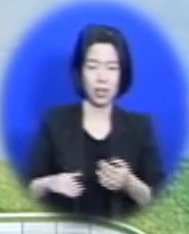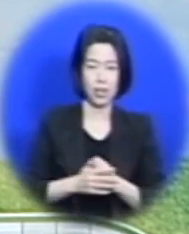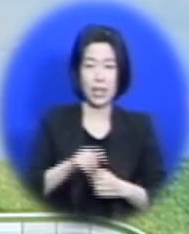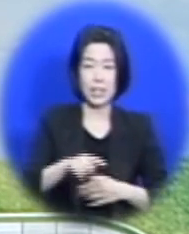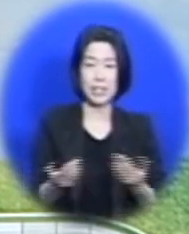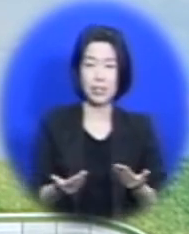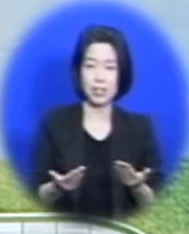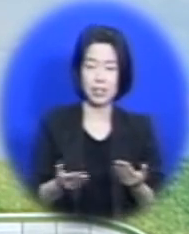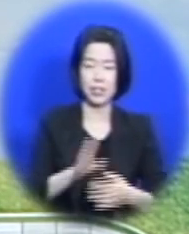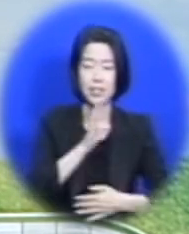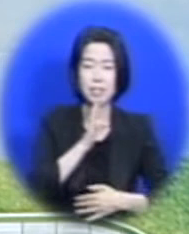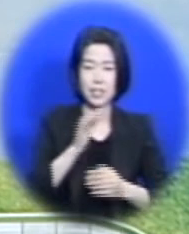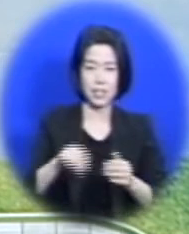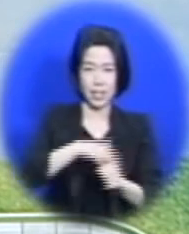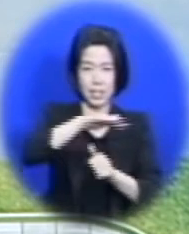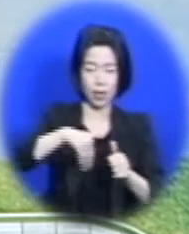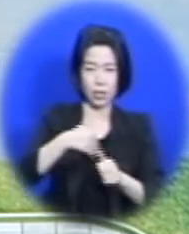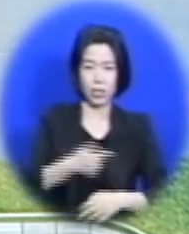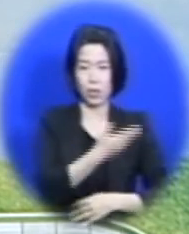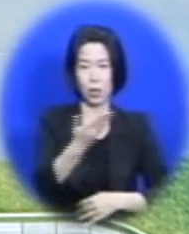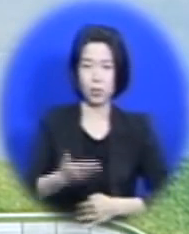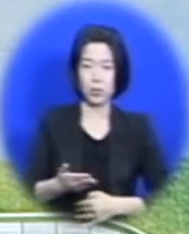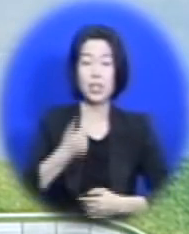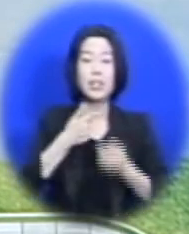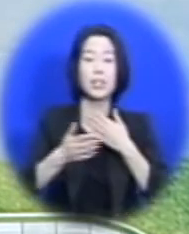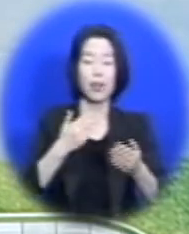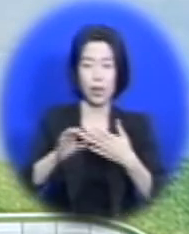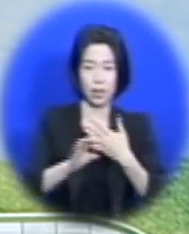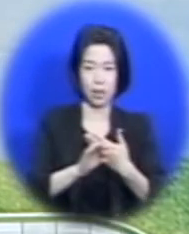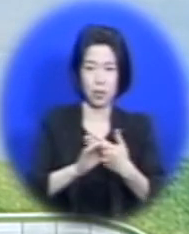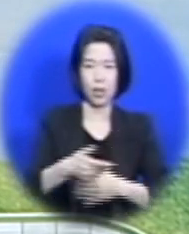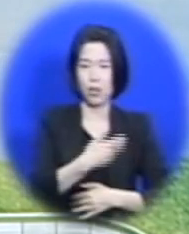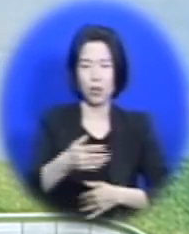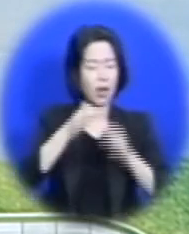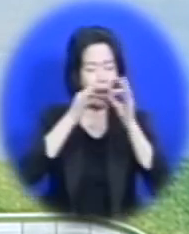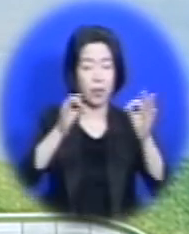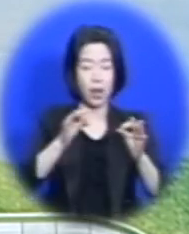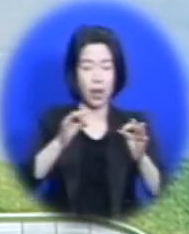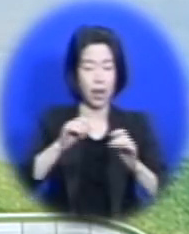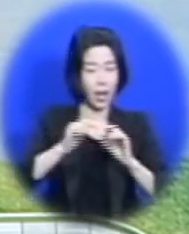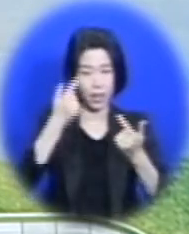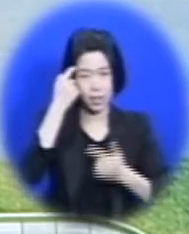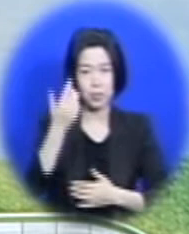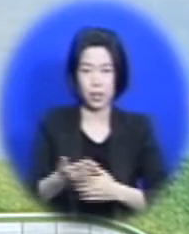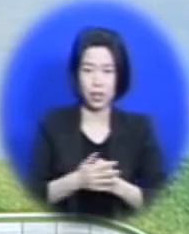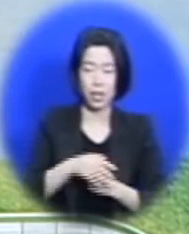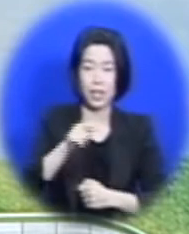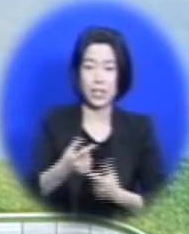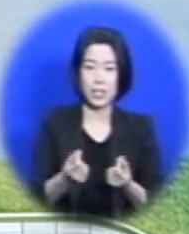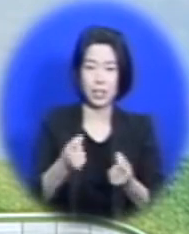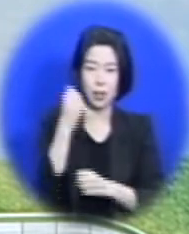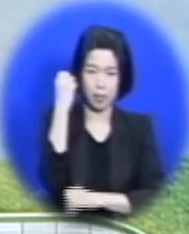실제 상황에서 만약에 여러분이 경험한다고 한다면 여러분은 정말 비명이 안 나오겠습니까? 이런